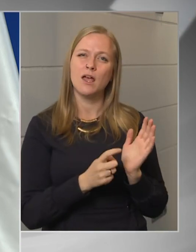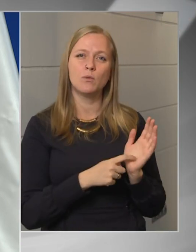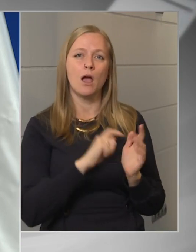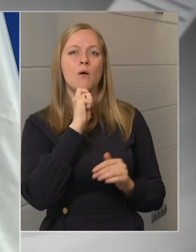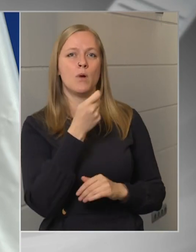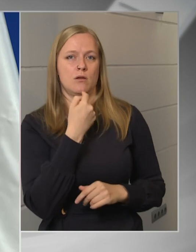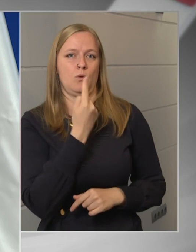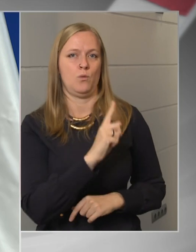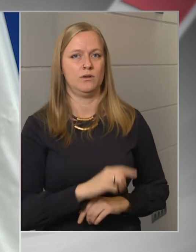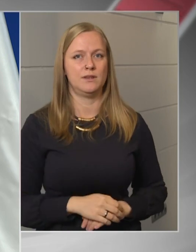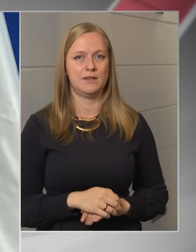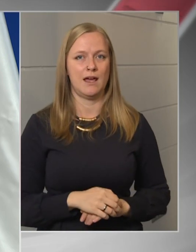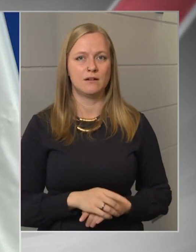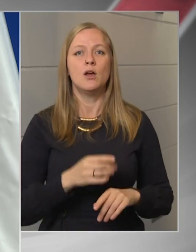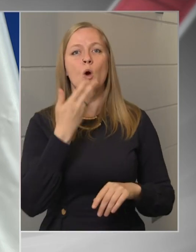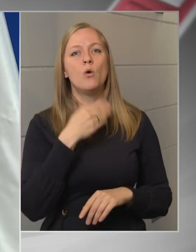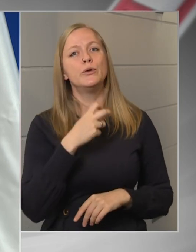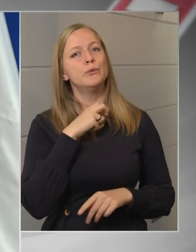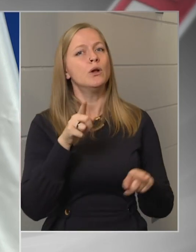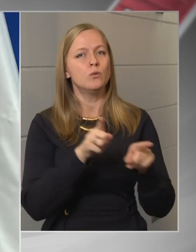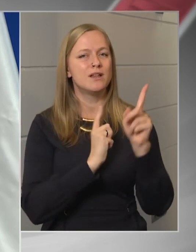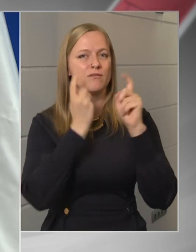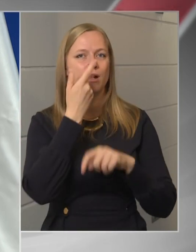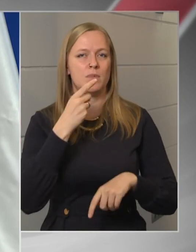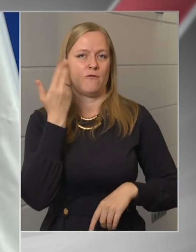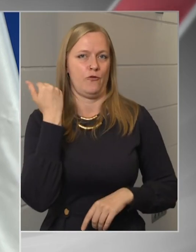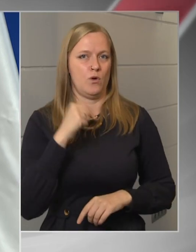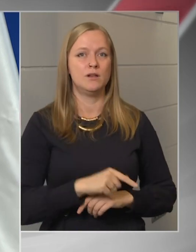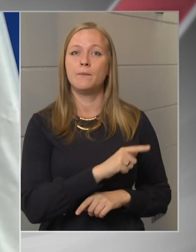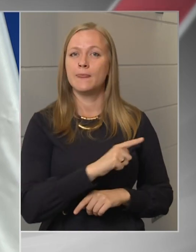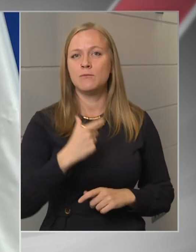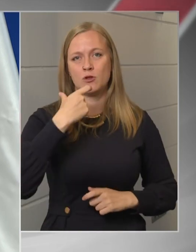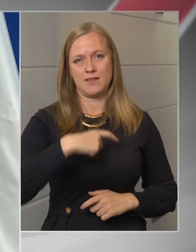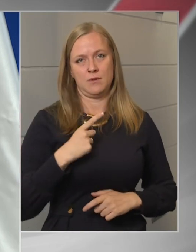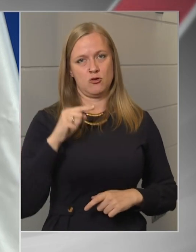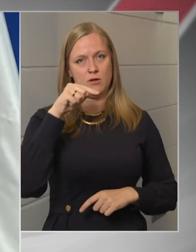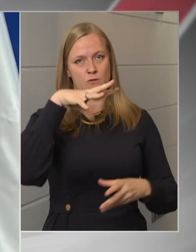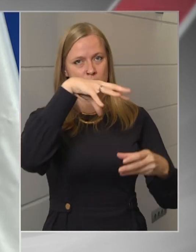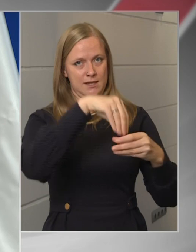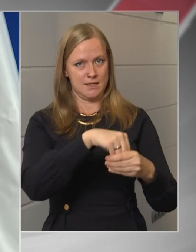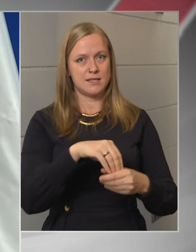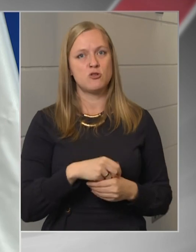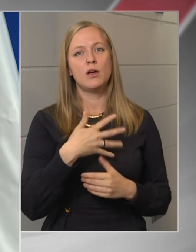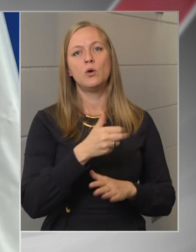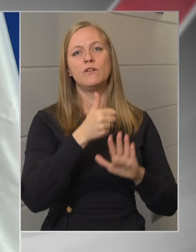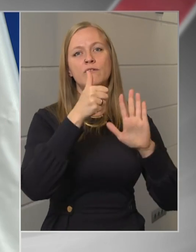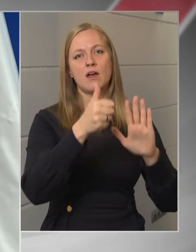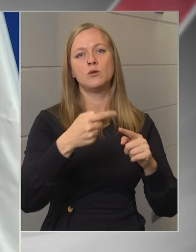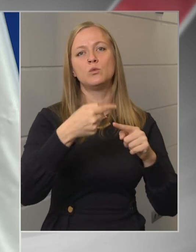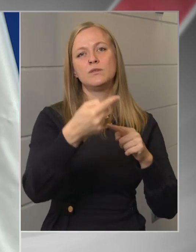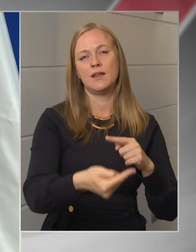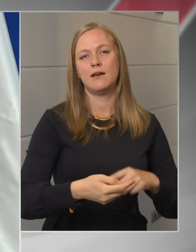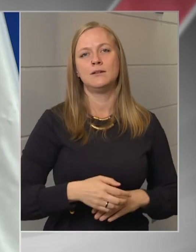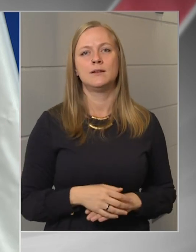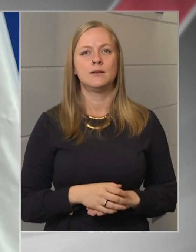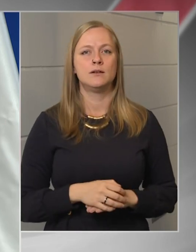amikor ezt magyarok mondták. Hornyulának ugyanez volt a véleménye, és nem csupán személyesen volt részese az 56 utáni